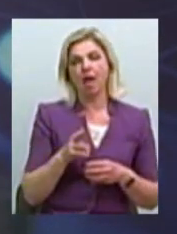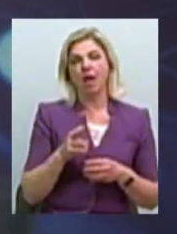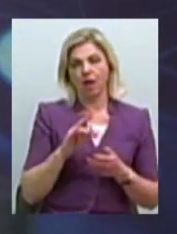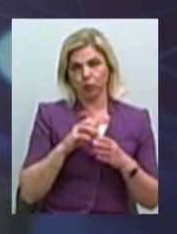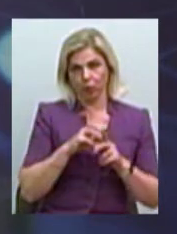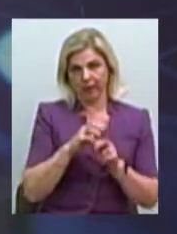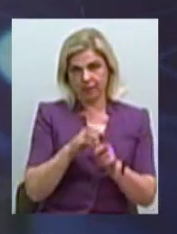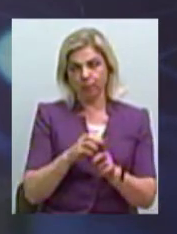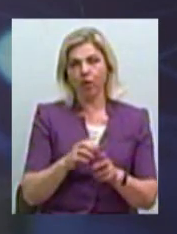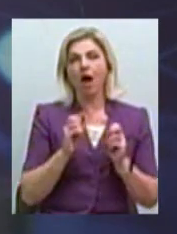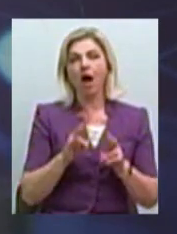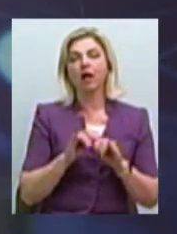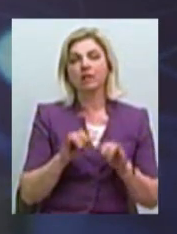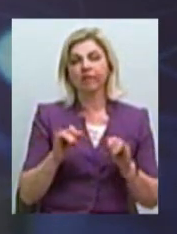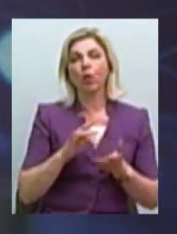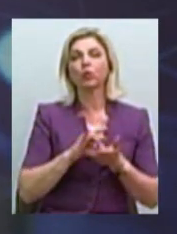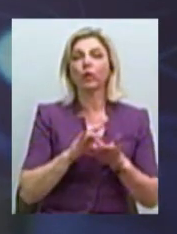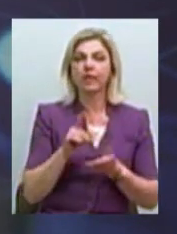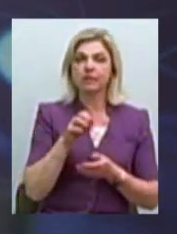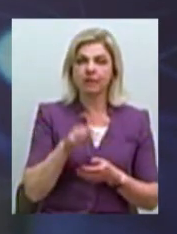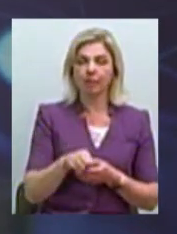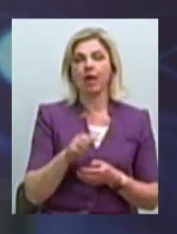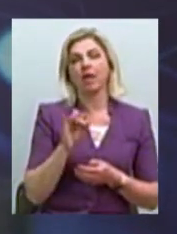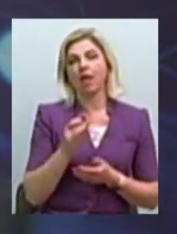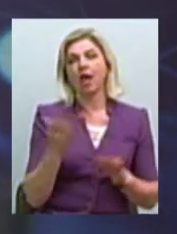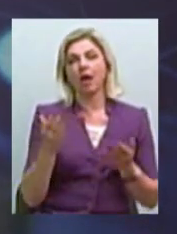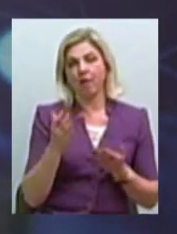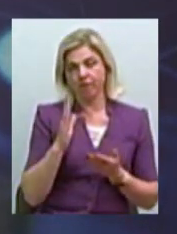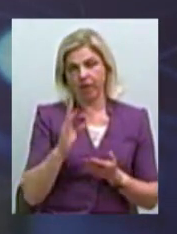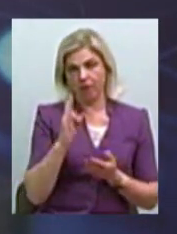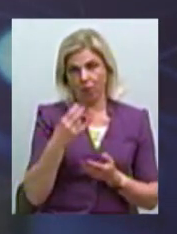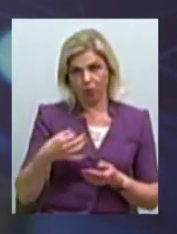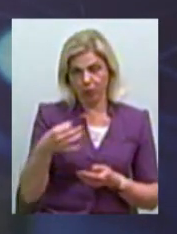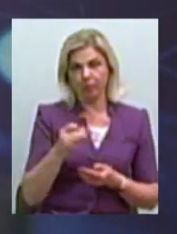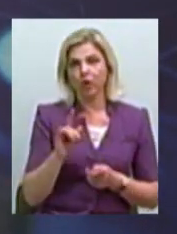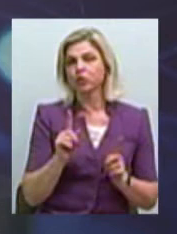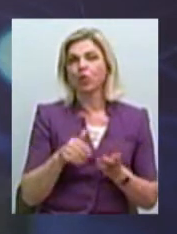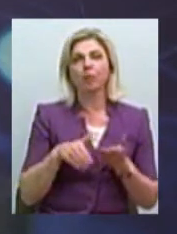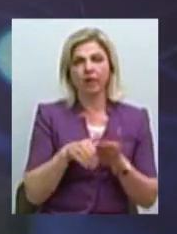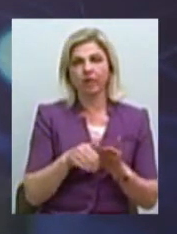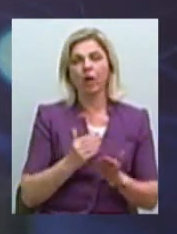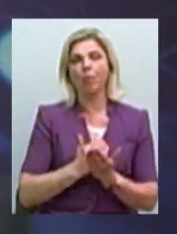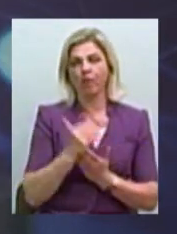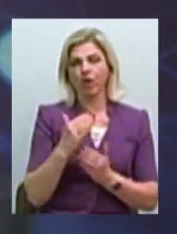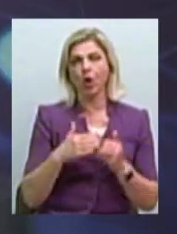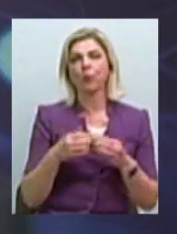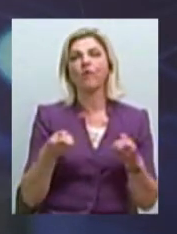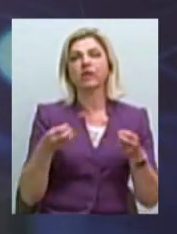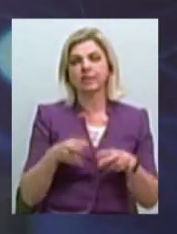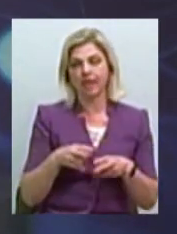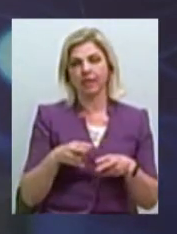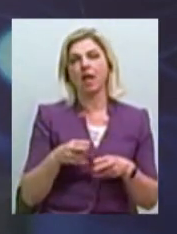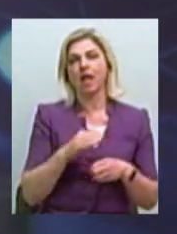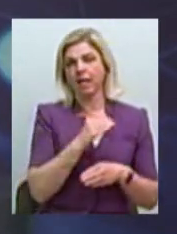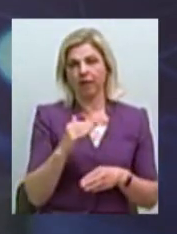на Миколаївщині, зокрема? Яка роль екскурсоводів і що сприяє підвищенню професійного рівня гідів, розкажуть